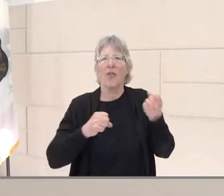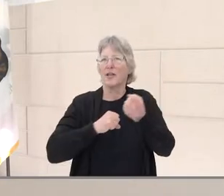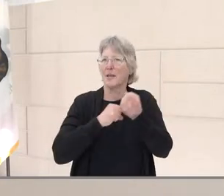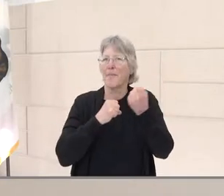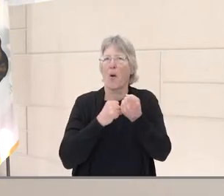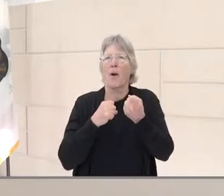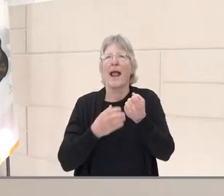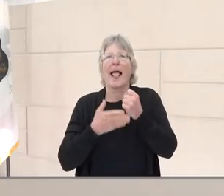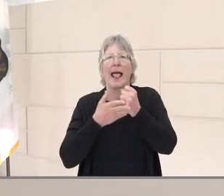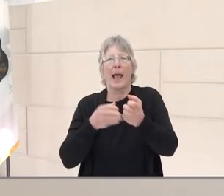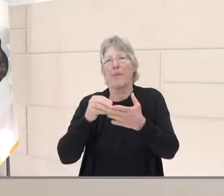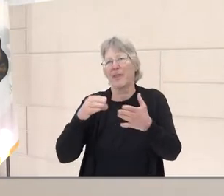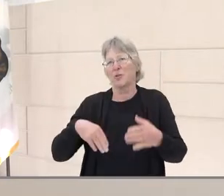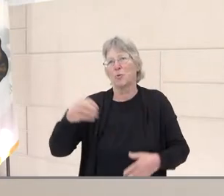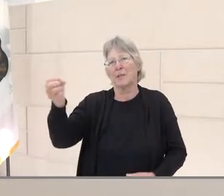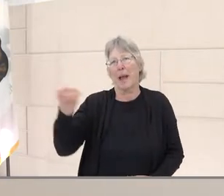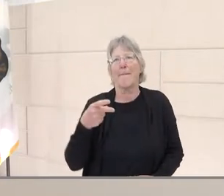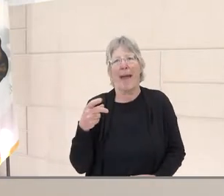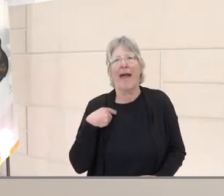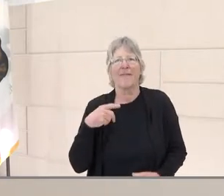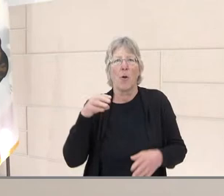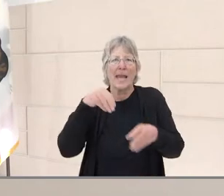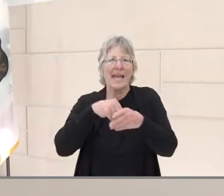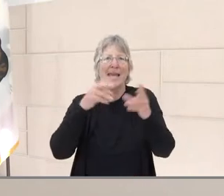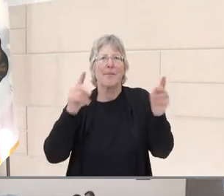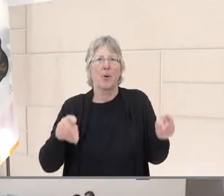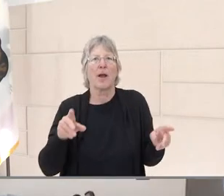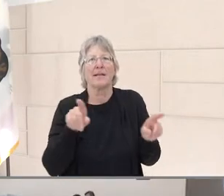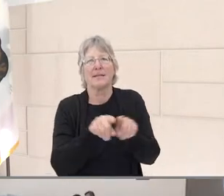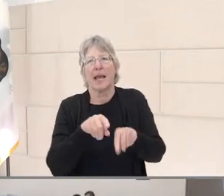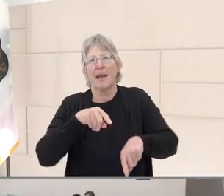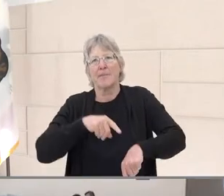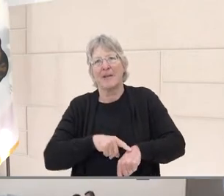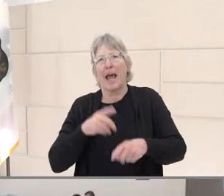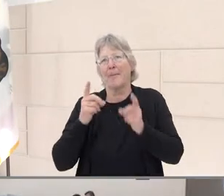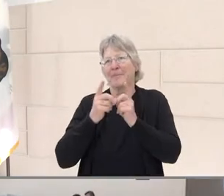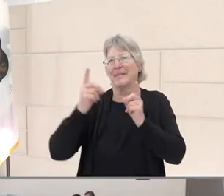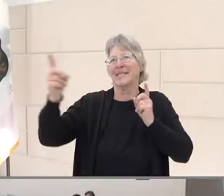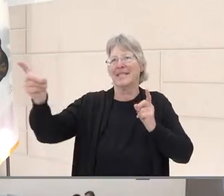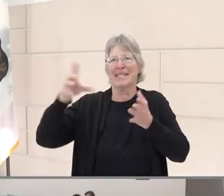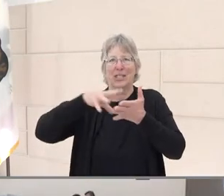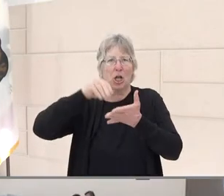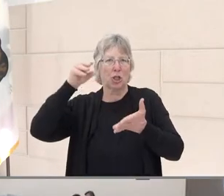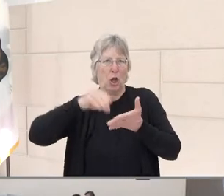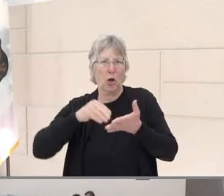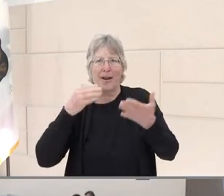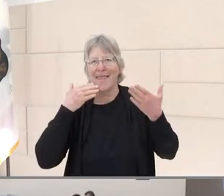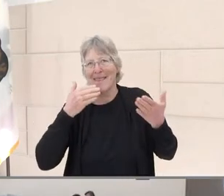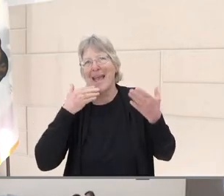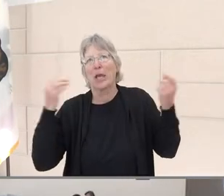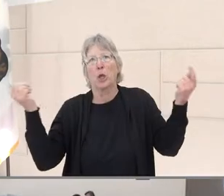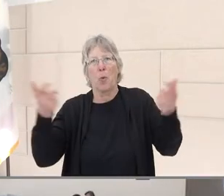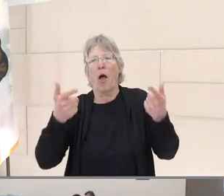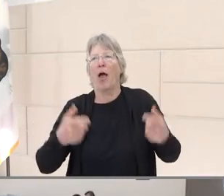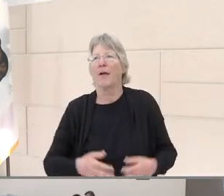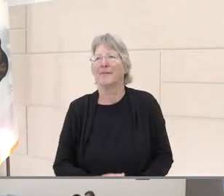លឲ្យលោកបានជួយដល់សិស្សរបស់យើងឲ្យត្រឡប់មករៀននៅឯសាលារៀនវិញសូមអរគុណ